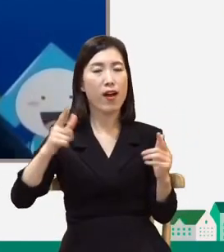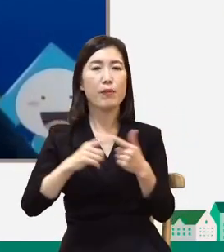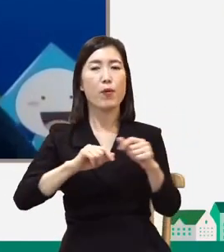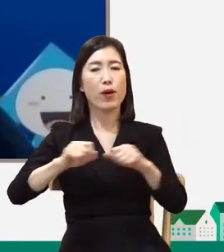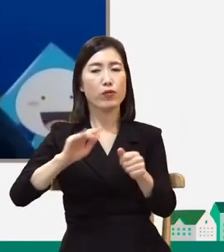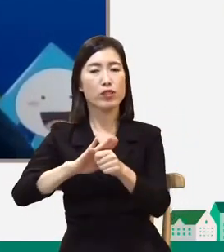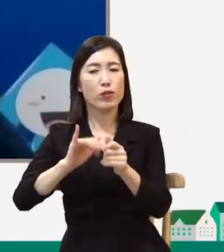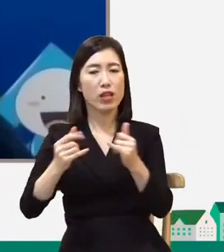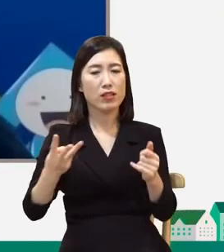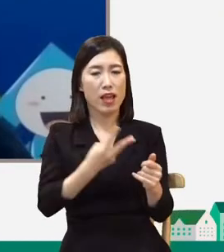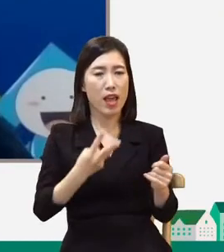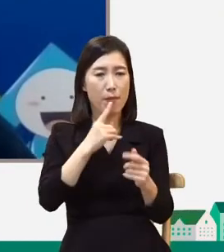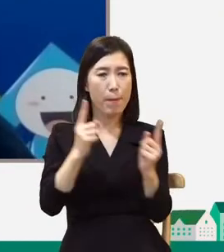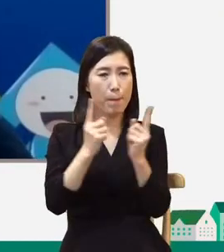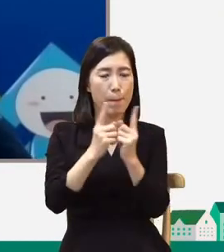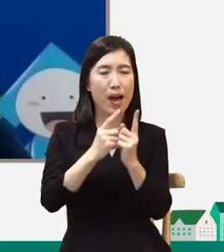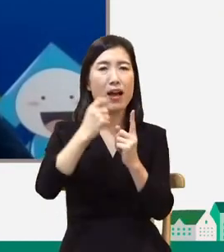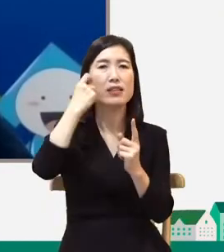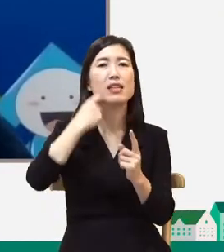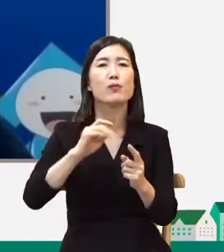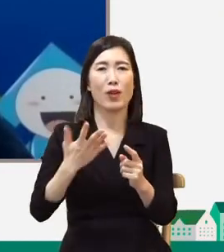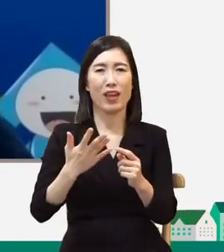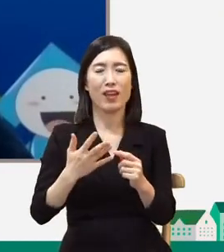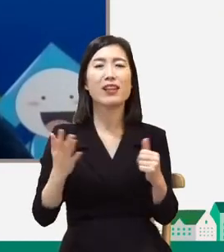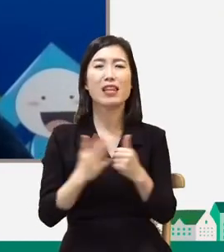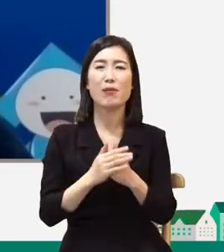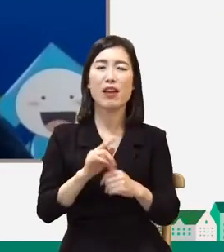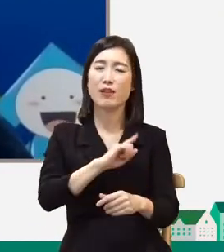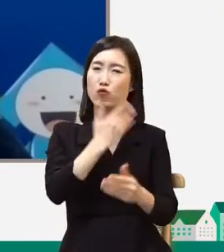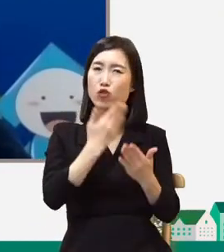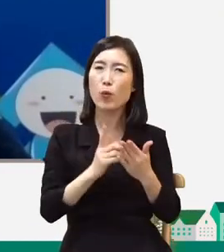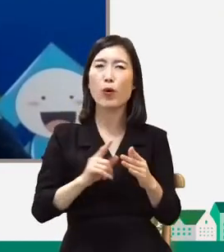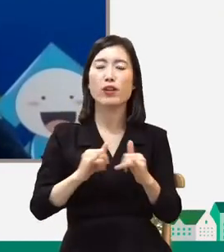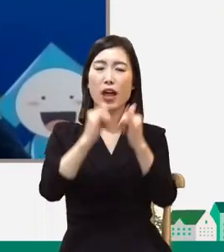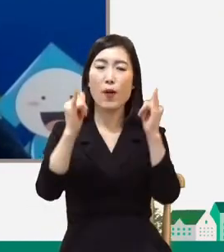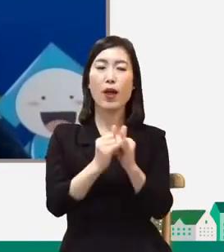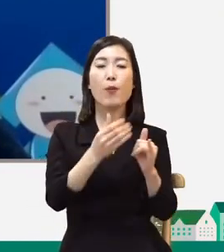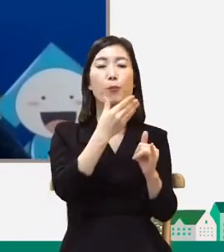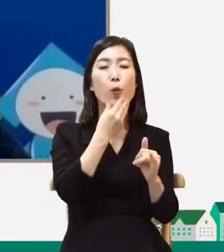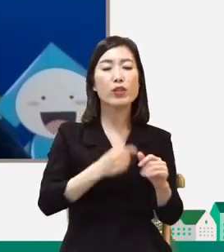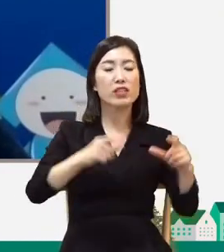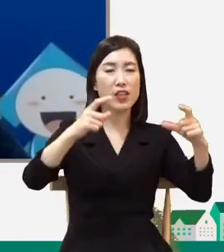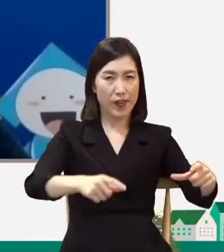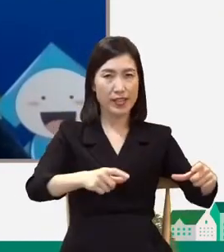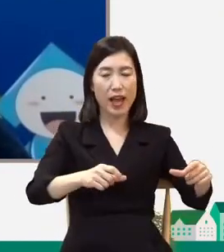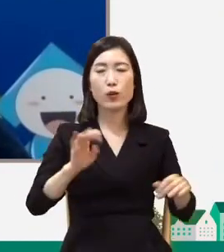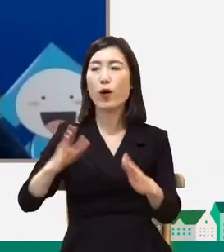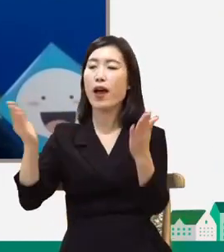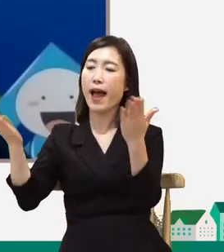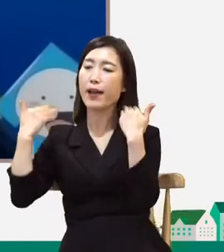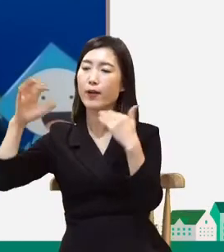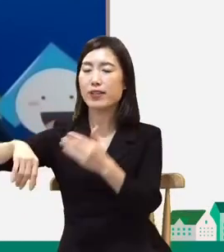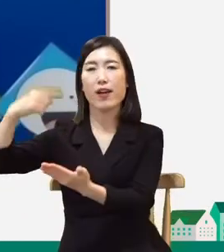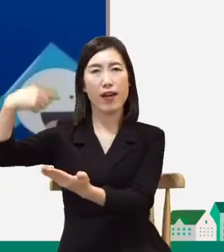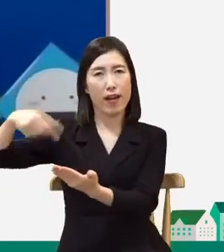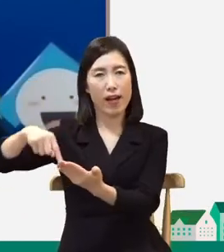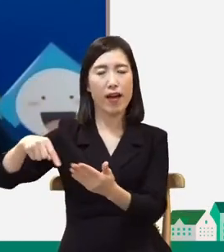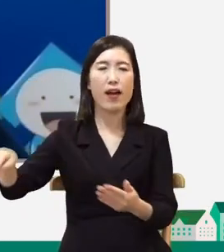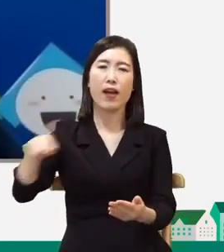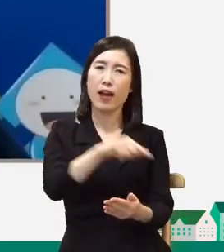그래서 사회복지 현장에서 이루어져야 할 그리고 학교에서 이루어져야 할 어떤 그런